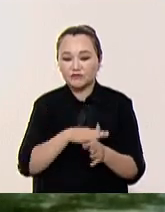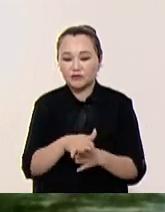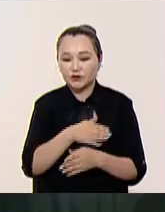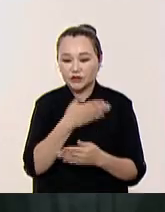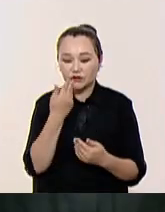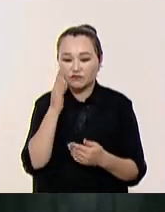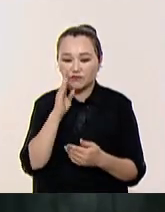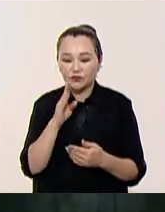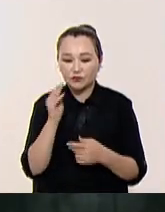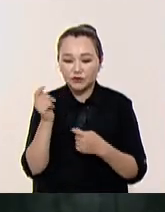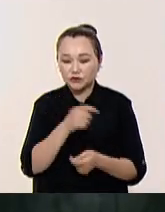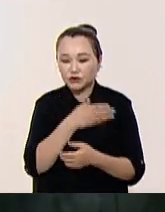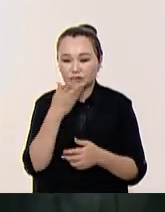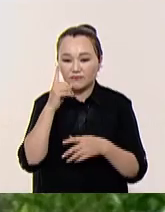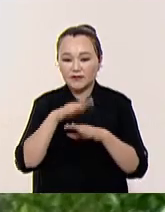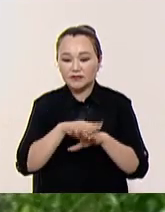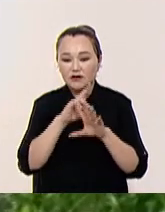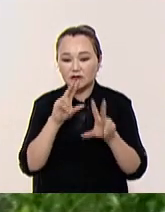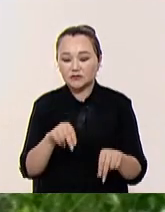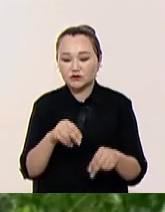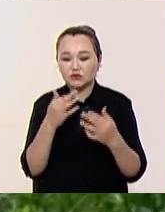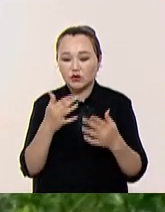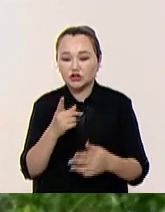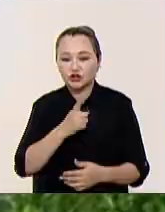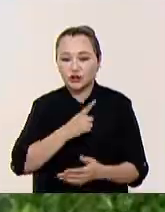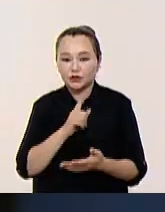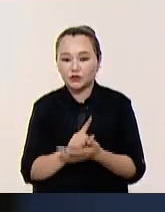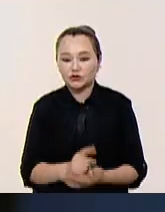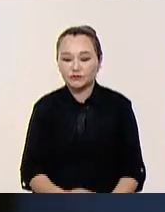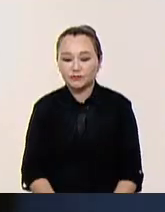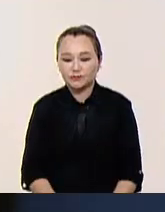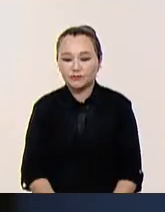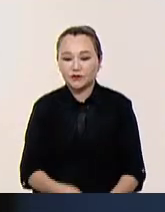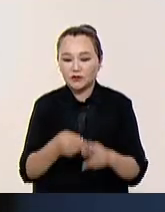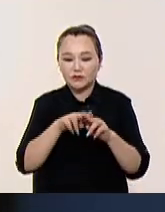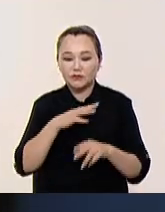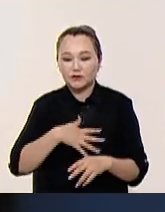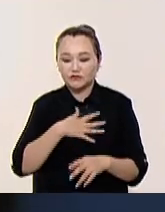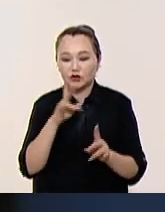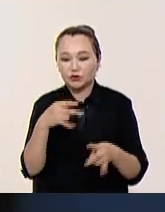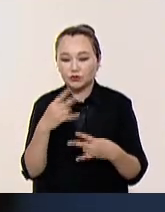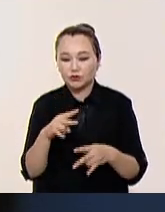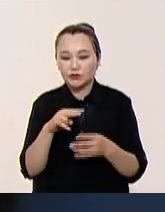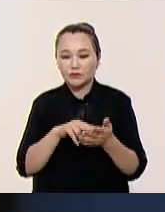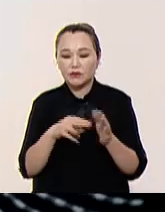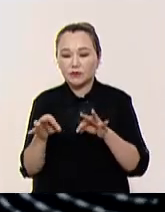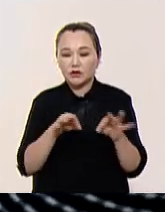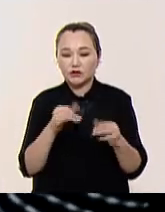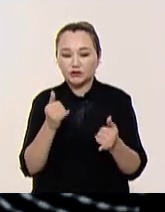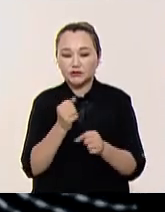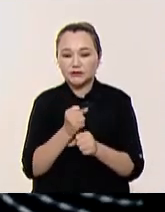обещают воду. Үкіметтің уәдесін халық тағы қанша күтуі керек? Оған уайымдамай қойыңыз, мынау қазір жобаларды жасап жатыр.